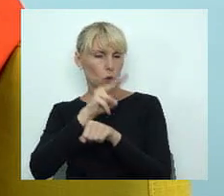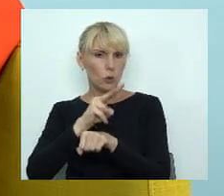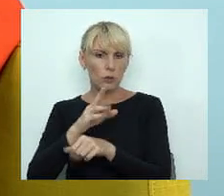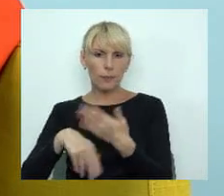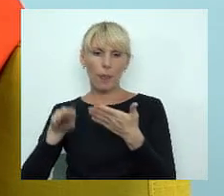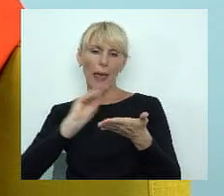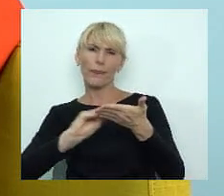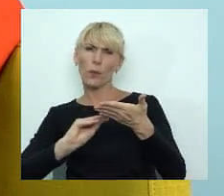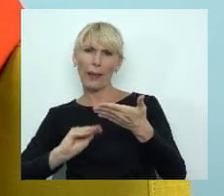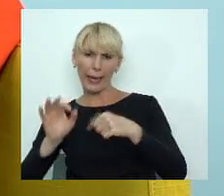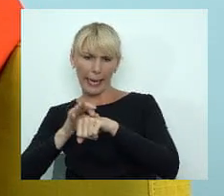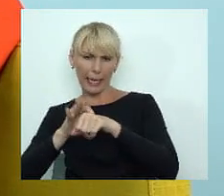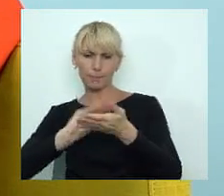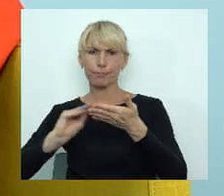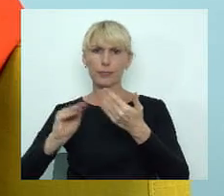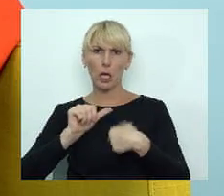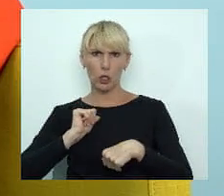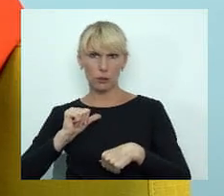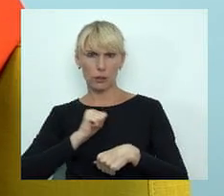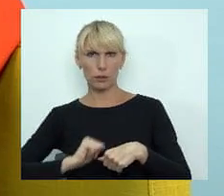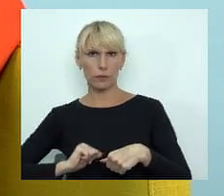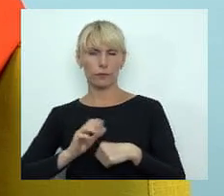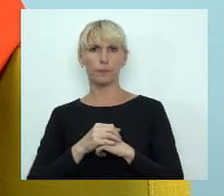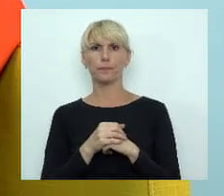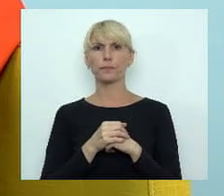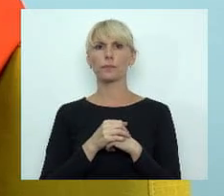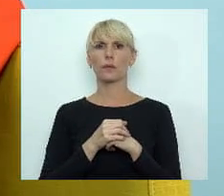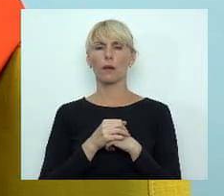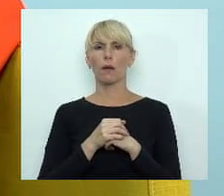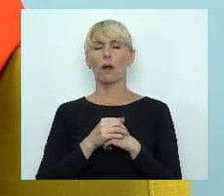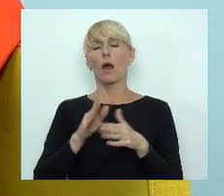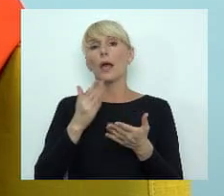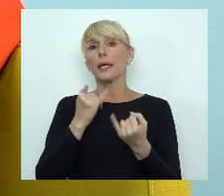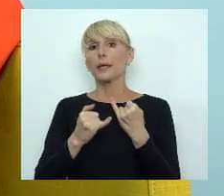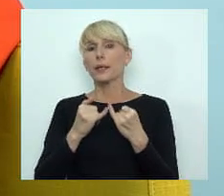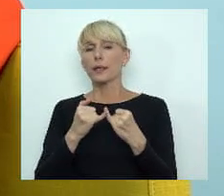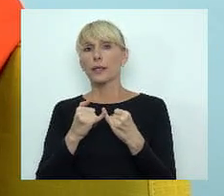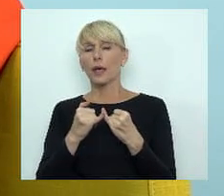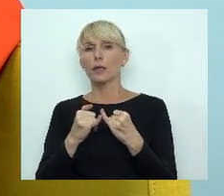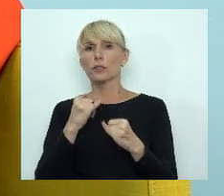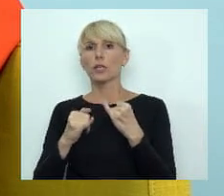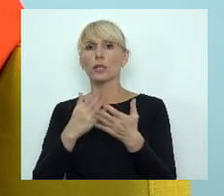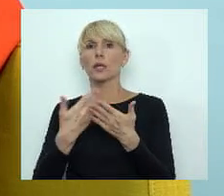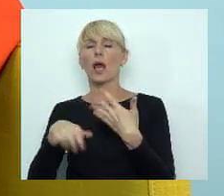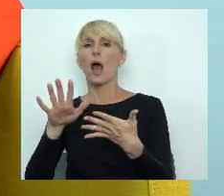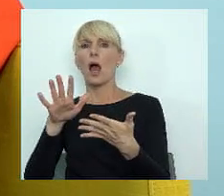lekarza, z tego względu, że każdą sytuację musimy traktować indywidualnie, czyli trzeba było się zastanowić nad tym, jaki charakter mają te notatki. Jeżeli są to notatki, które